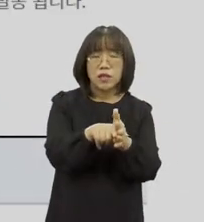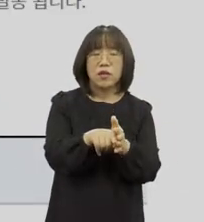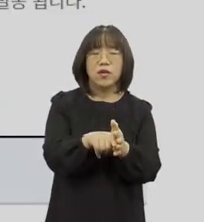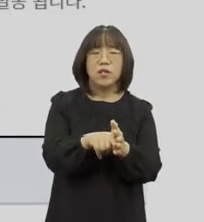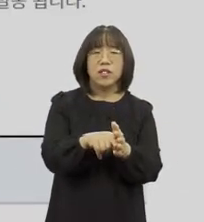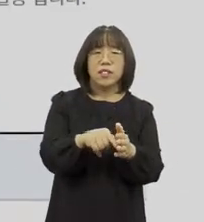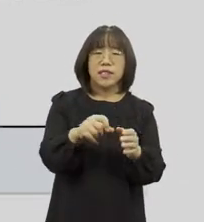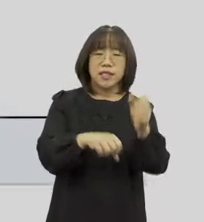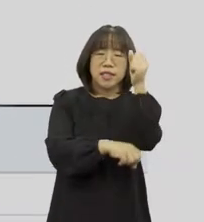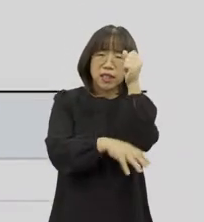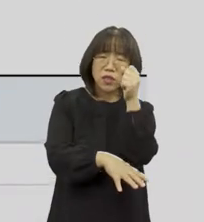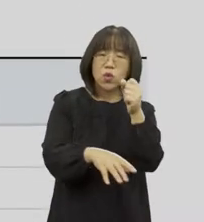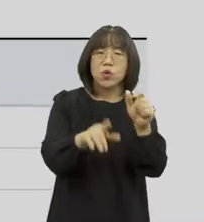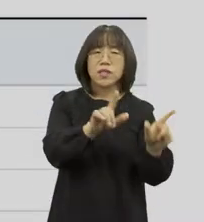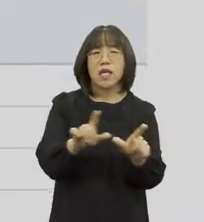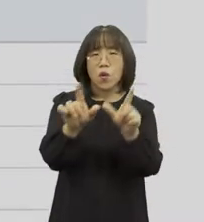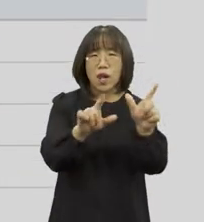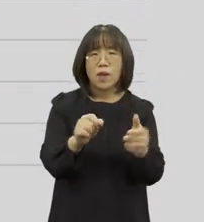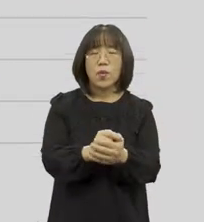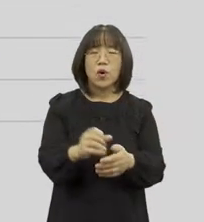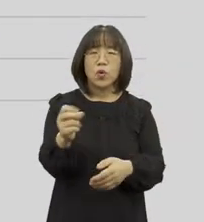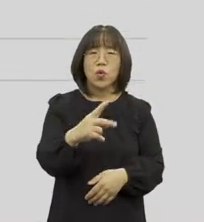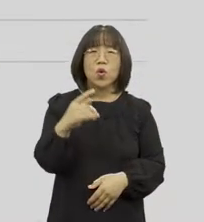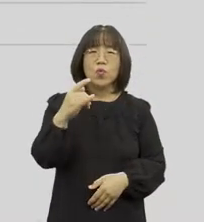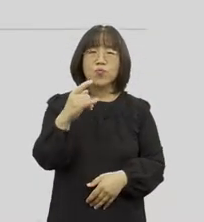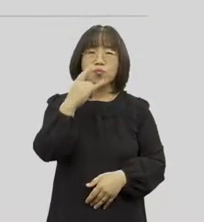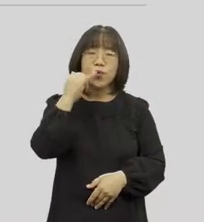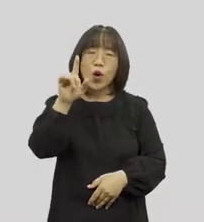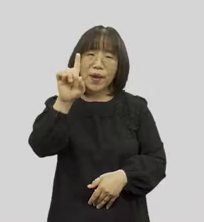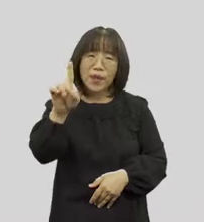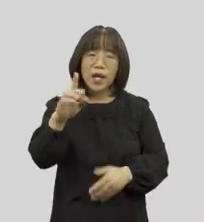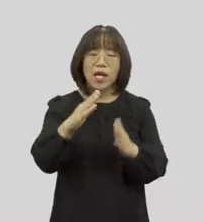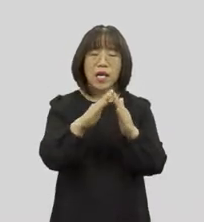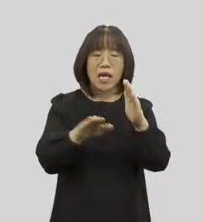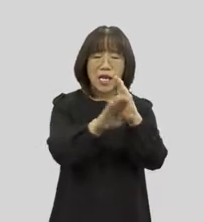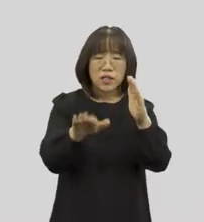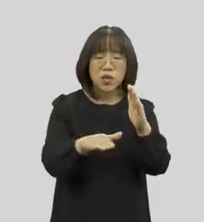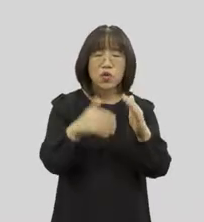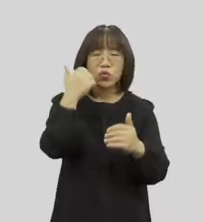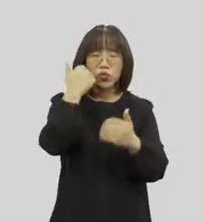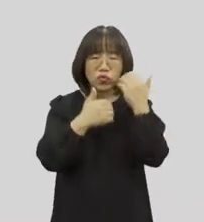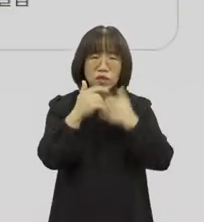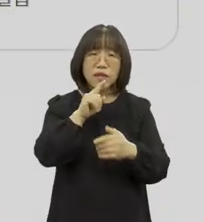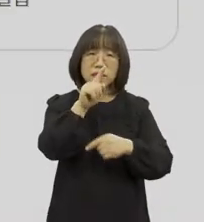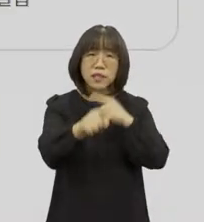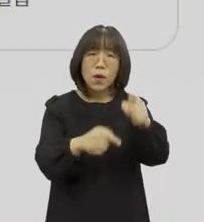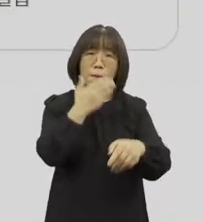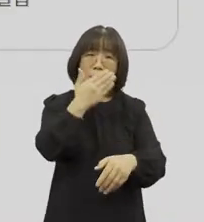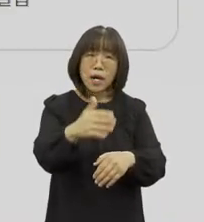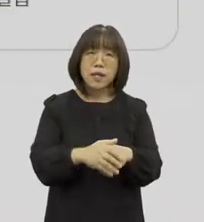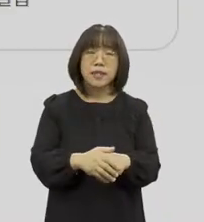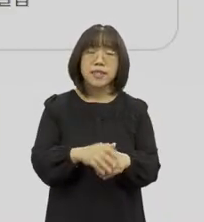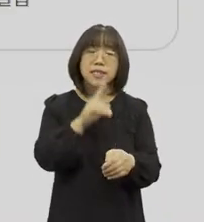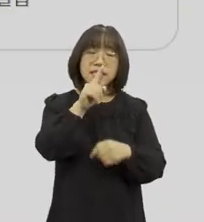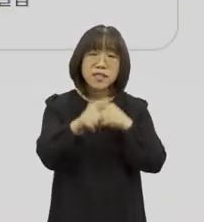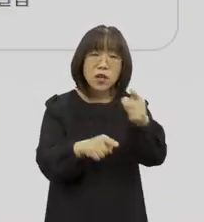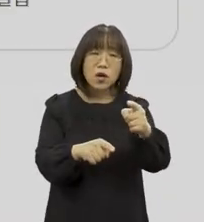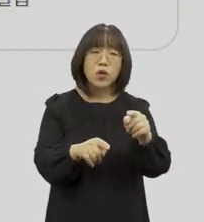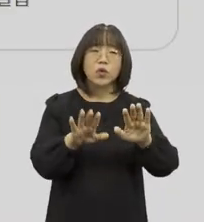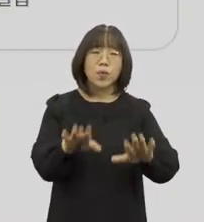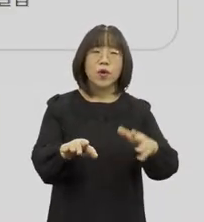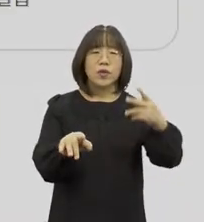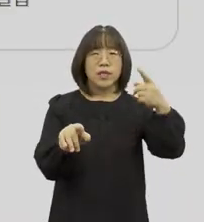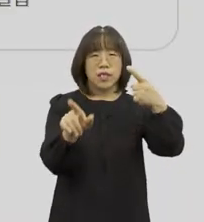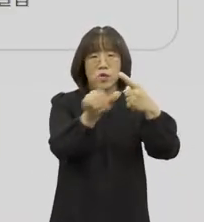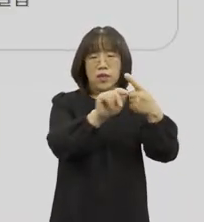기초생활수급자 차상위계층 법정 한부모 지원 가구 면 누구나 신청할 수 있습니다 신청기간은